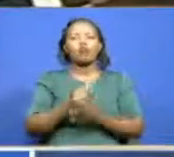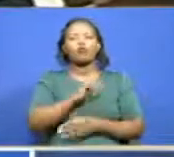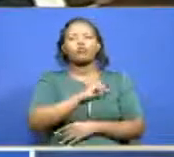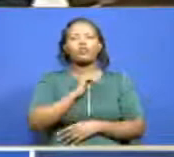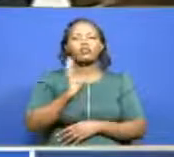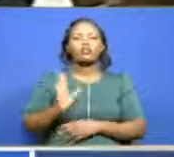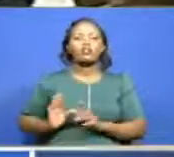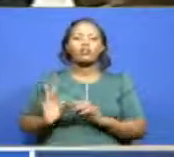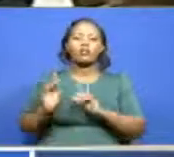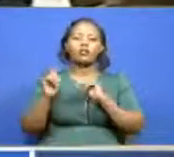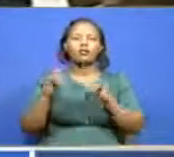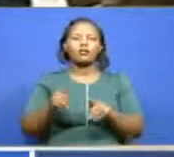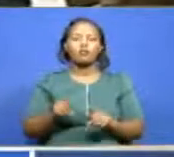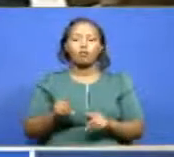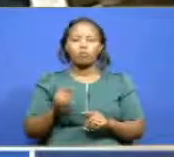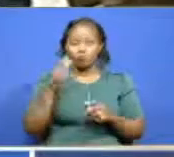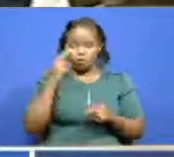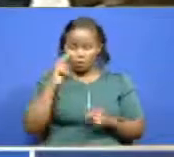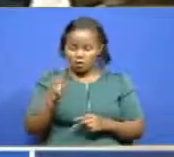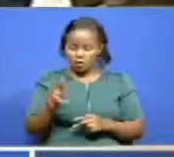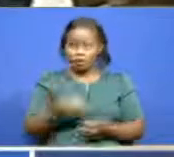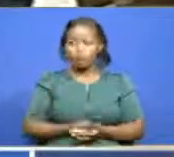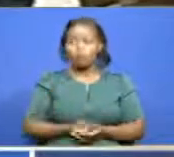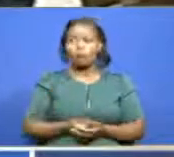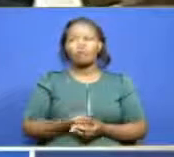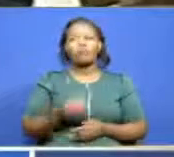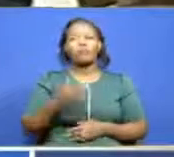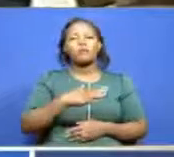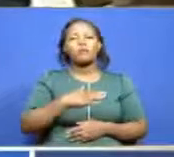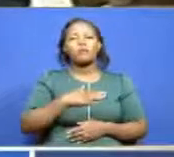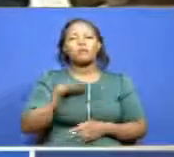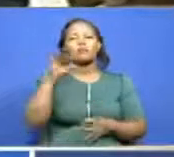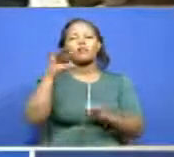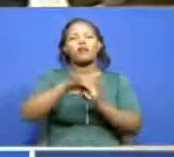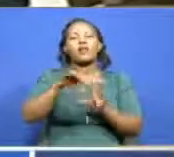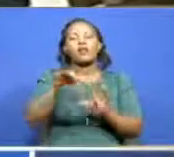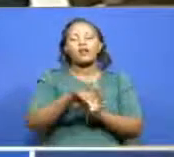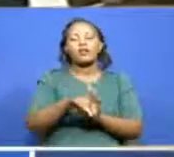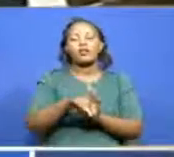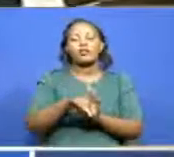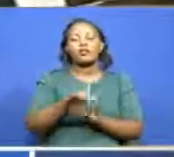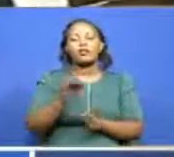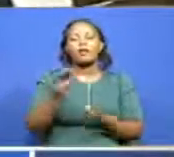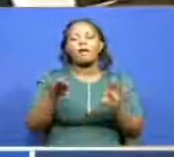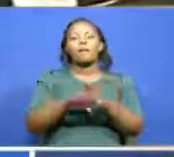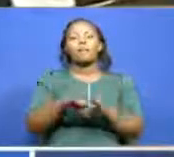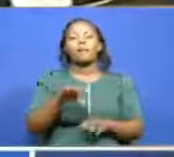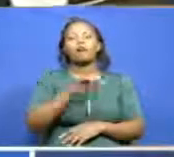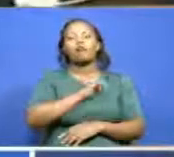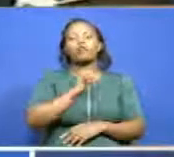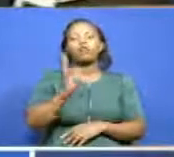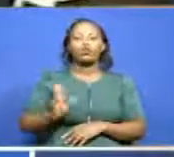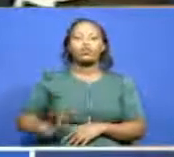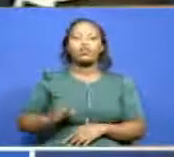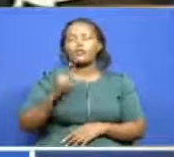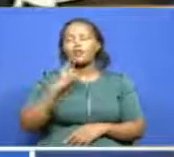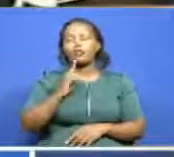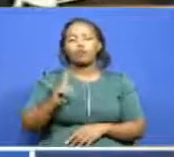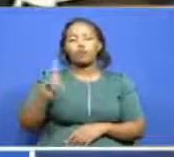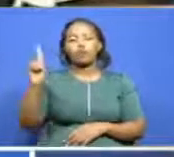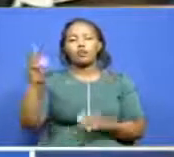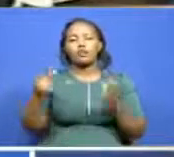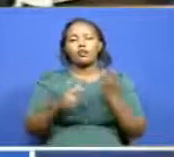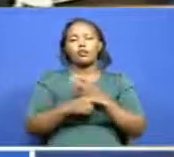Haji Abdul Kadir Muhammad, having been elected a member of the Senate, do swear in the name of the Almighty God.